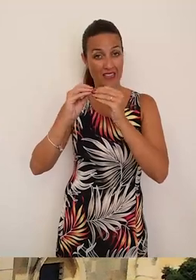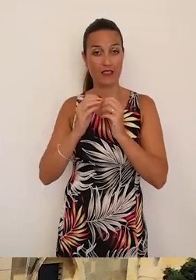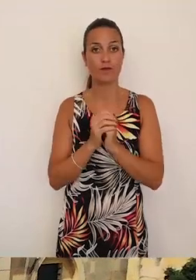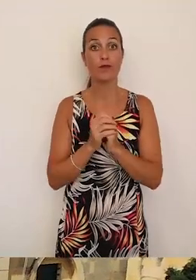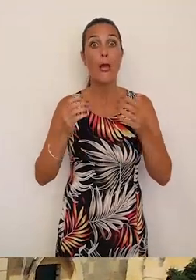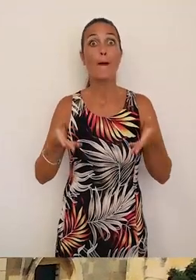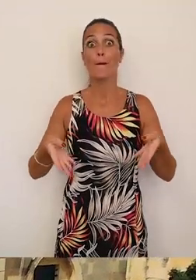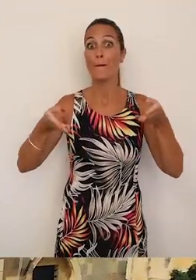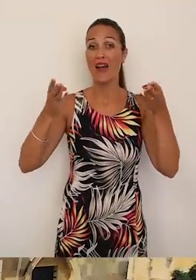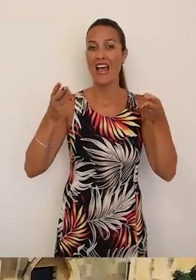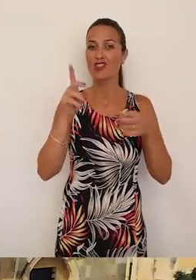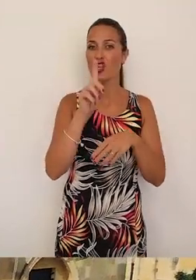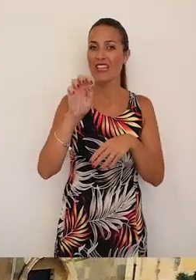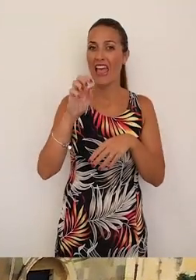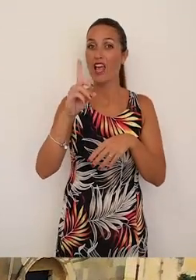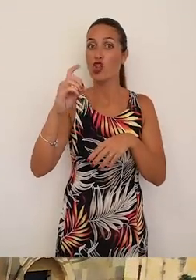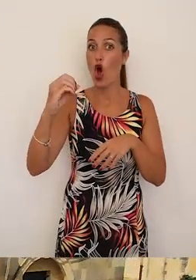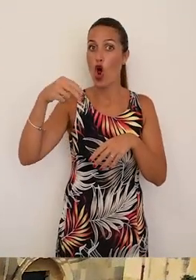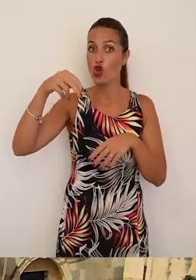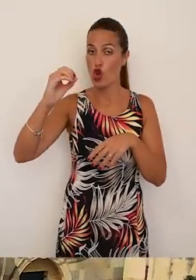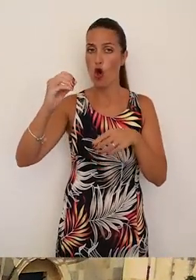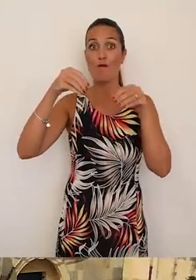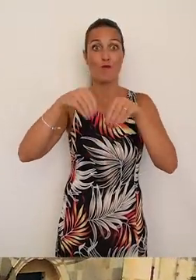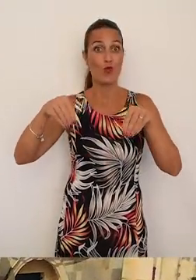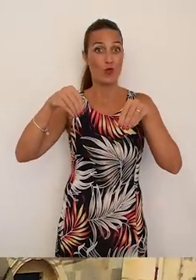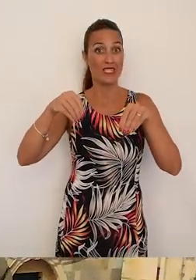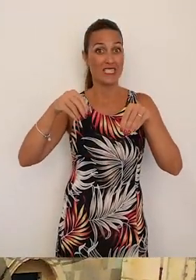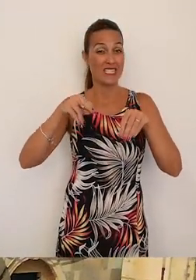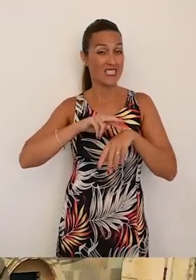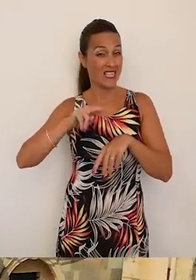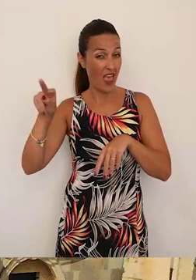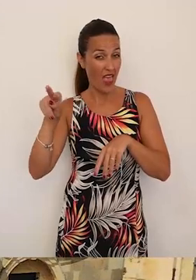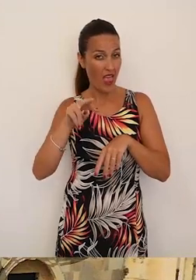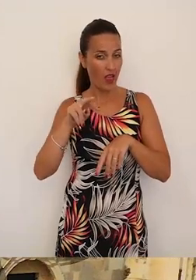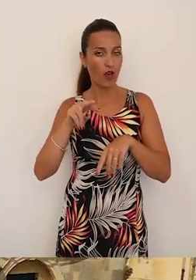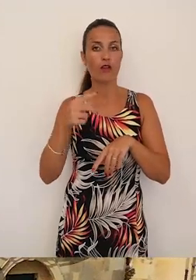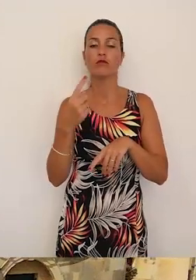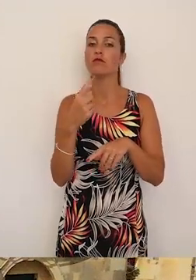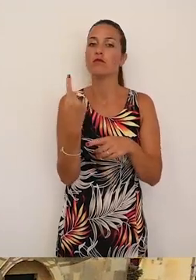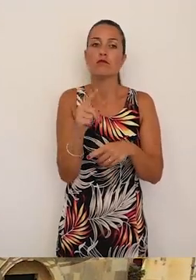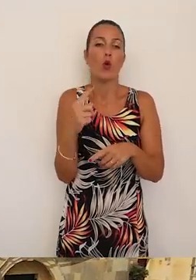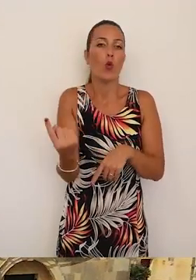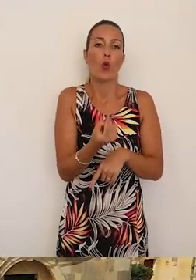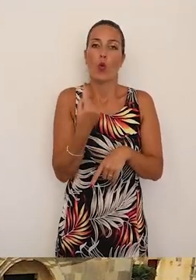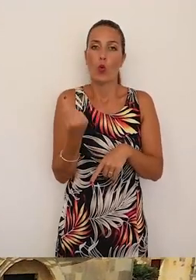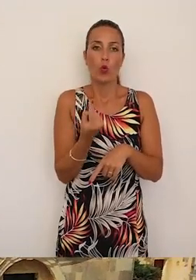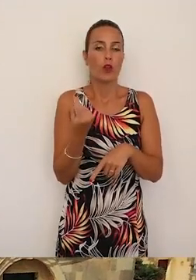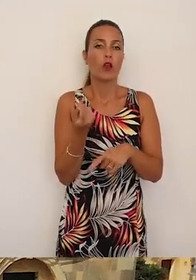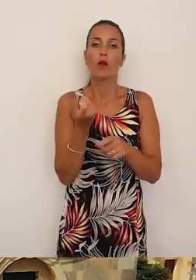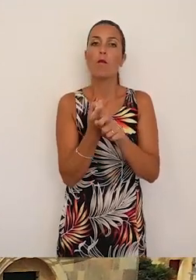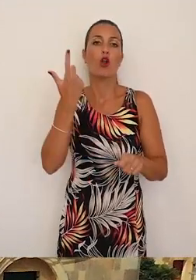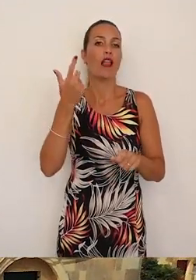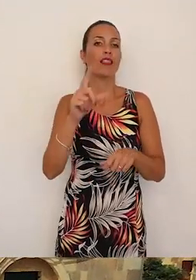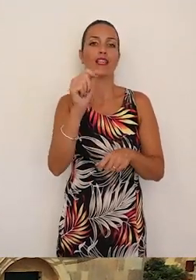Palazzo de Donno, con il suo ecomuseo della pietra leccese, rappresenta un'entità unica nel panorama culturale e museale